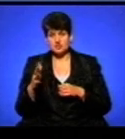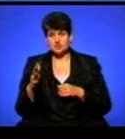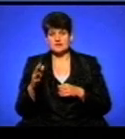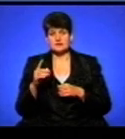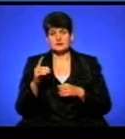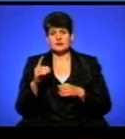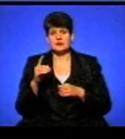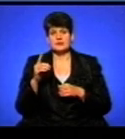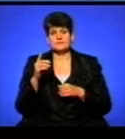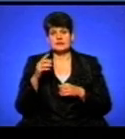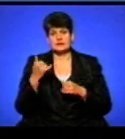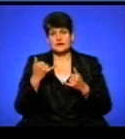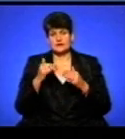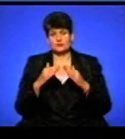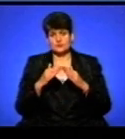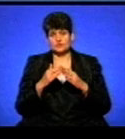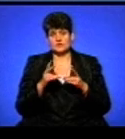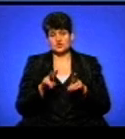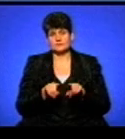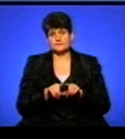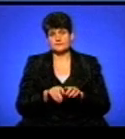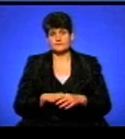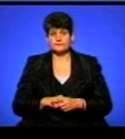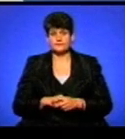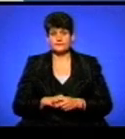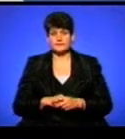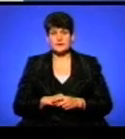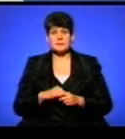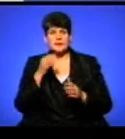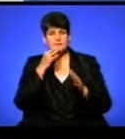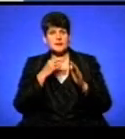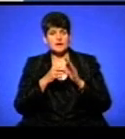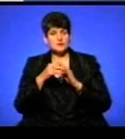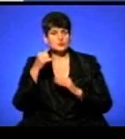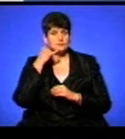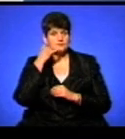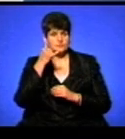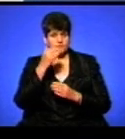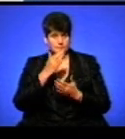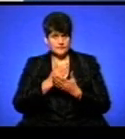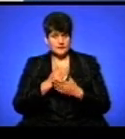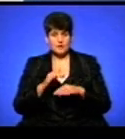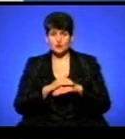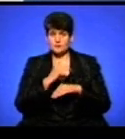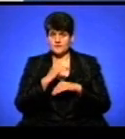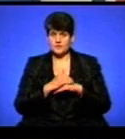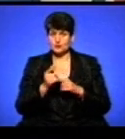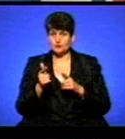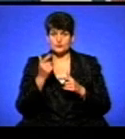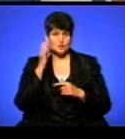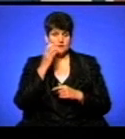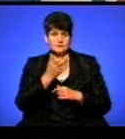понад 120 і 200 квадратів для індивідуального будинку. Дякую. І мені підказує, що до нас телефонує глядач. Доброго вечора. Ми готові вас почути.